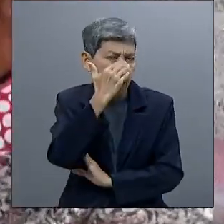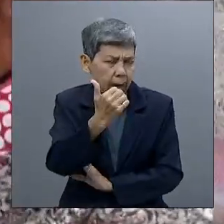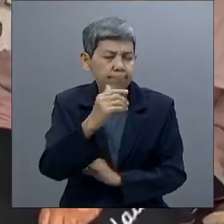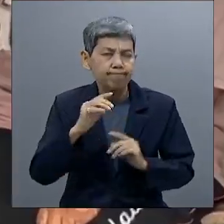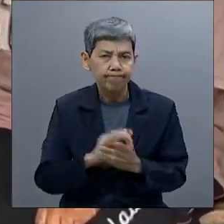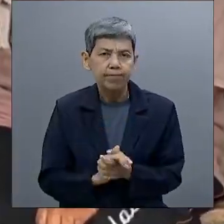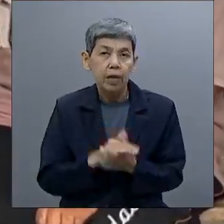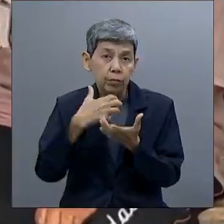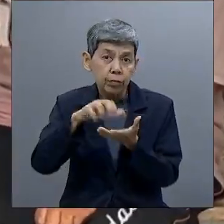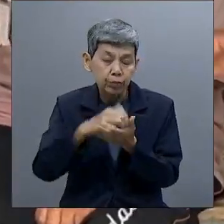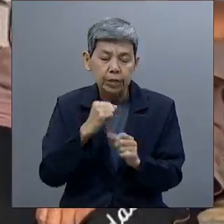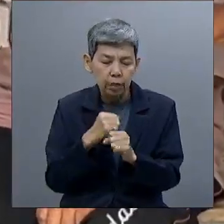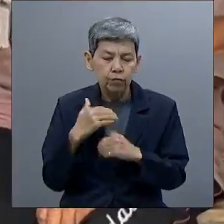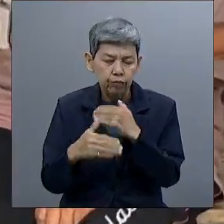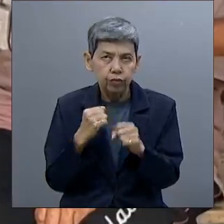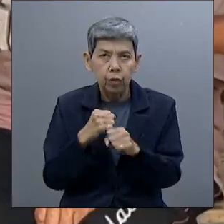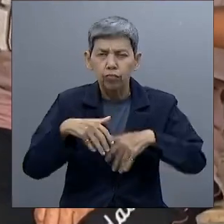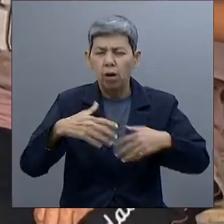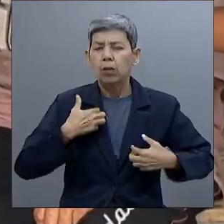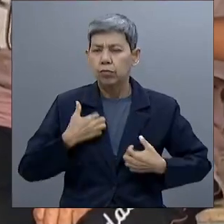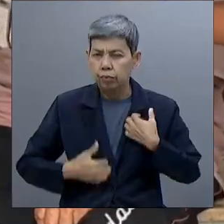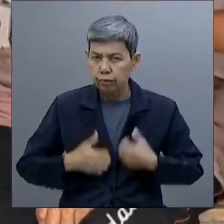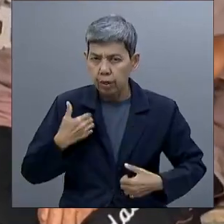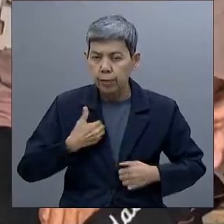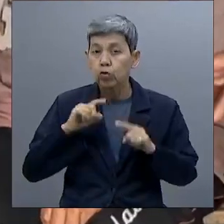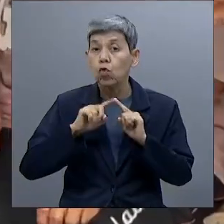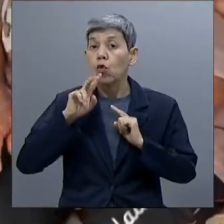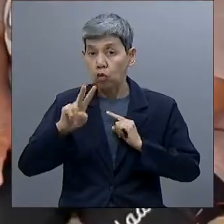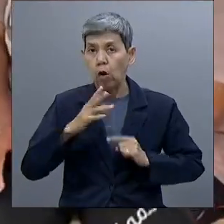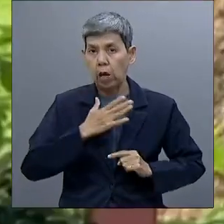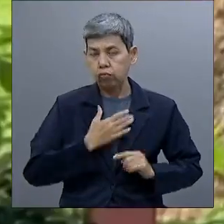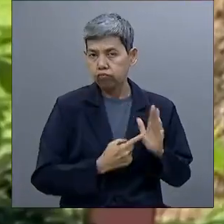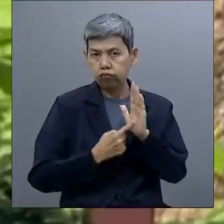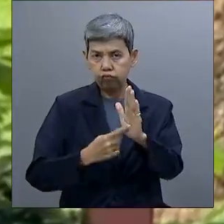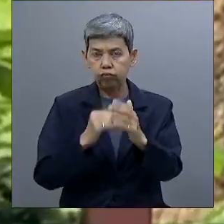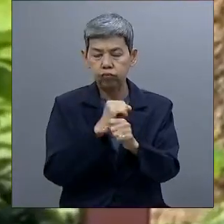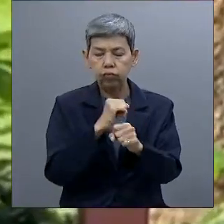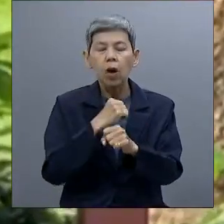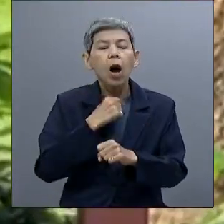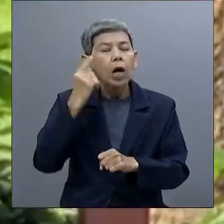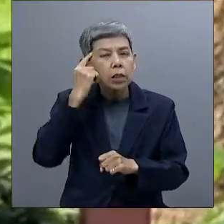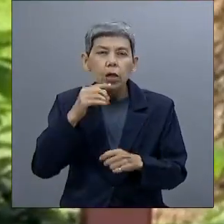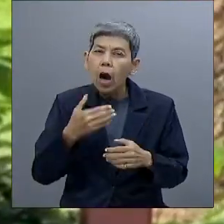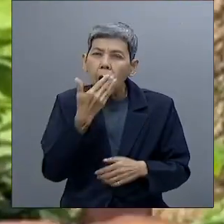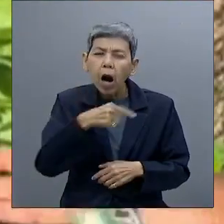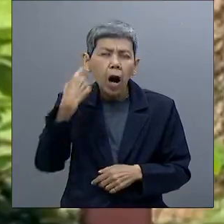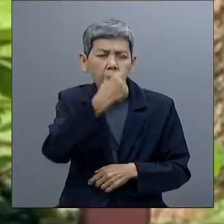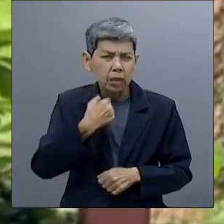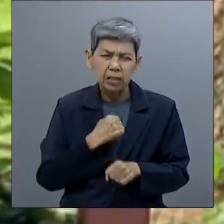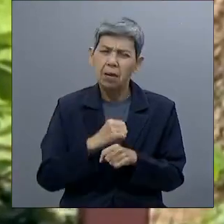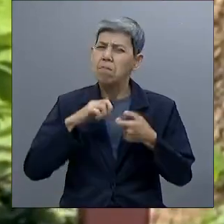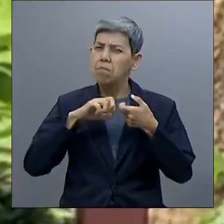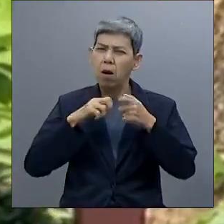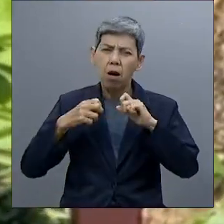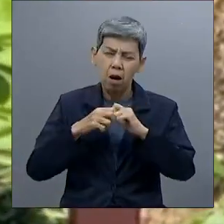คือนำเสนอความคืบหน้าหลังจากที่ชาวบ้านเดือดร้อน2คือเรานำเสนอเพื่อที่จะเป็นแนวทางสำหรับใครหลายคนที่ประสบปัญห